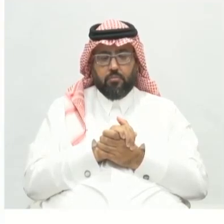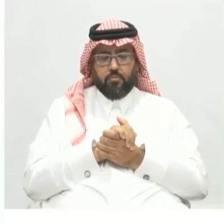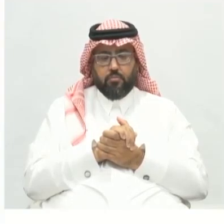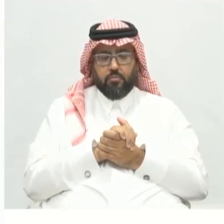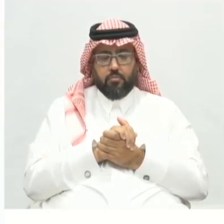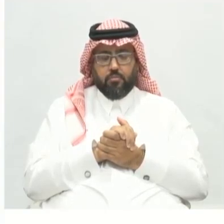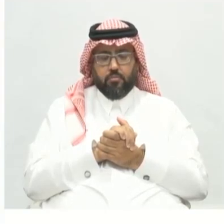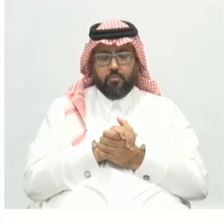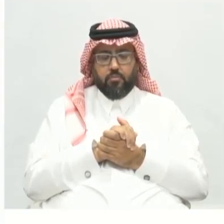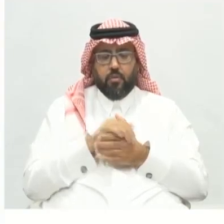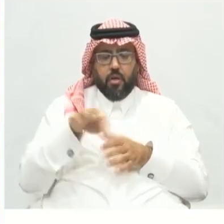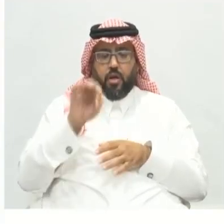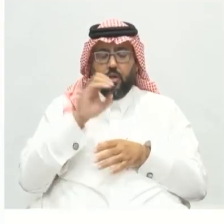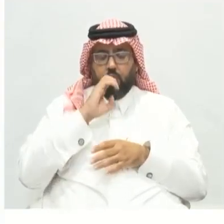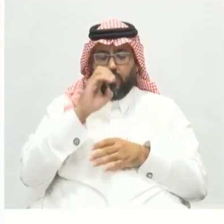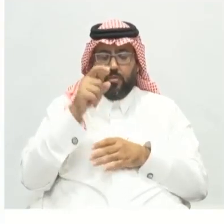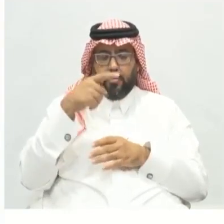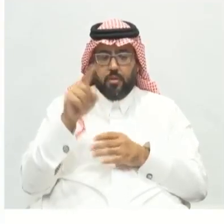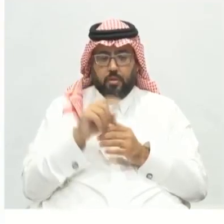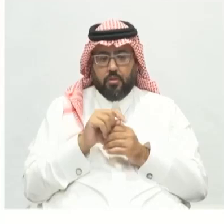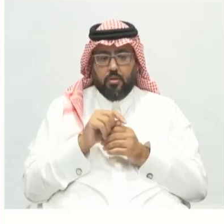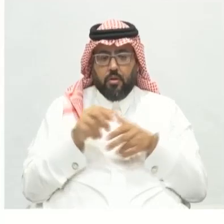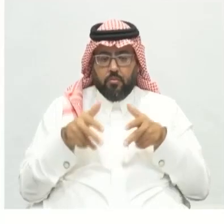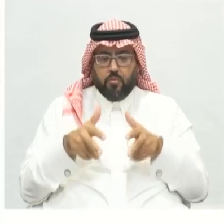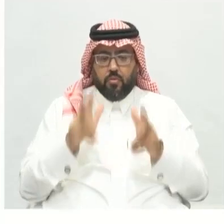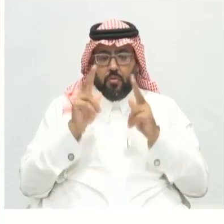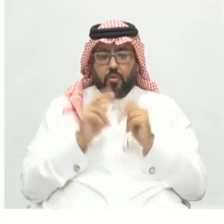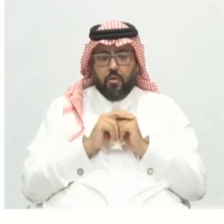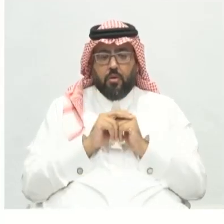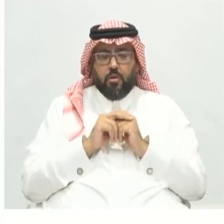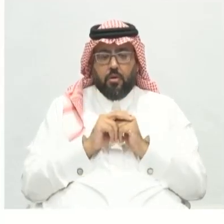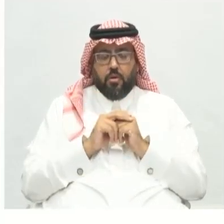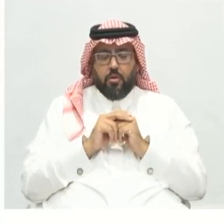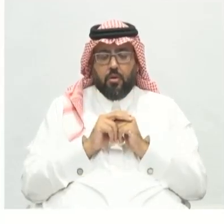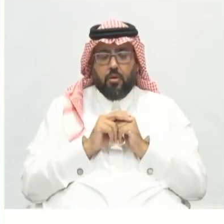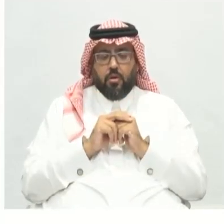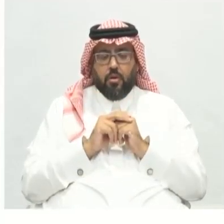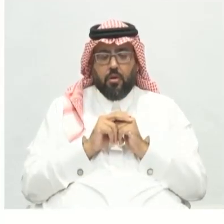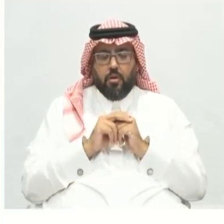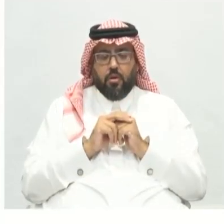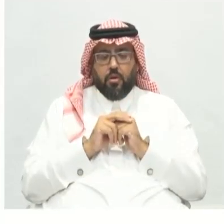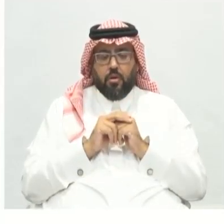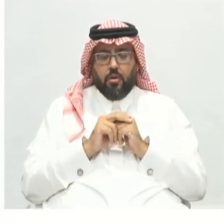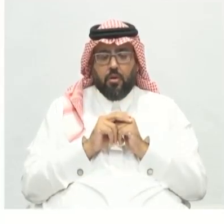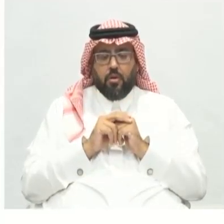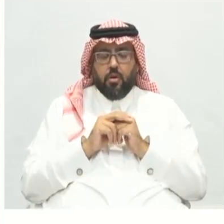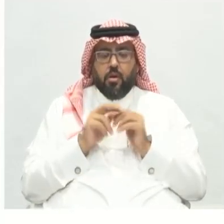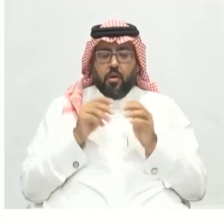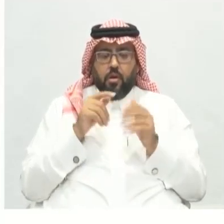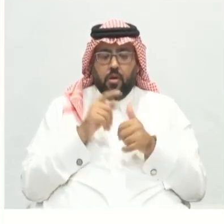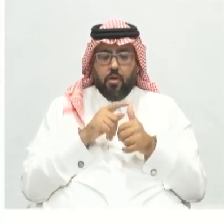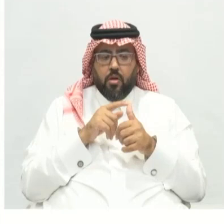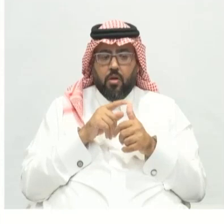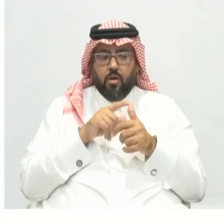اذا اختر الاجابه الصحيحه المشروع المشروع احسنت له نقطه بدايه